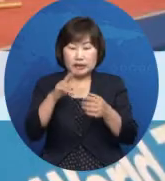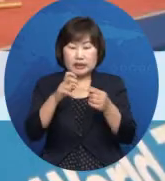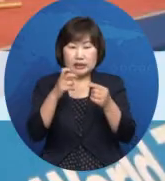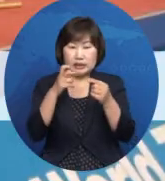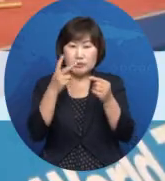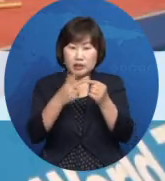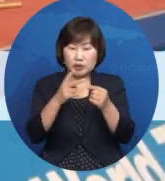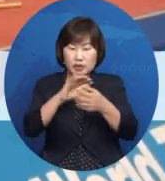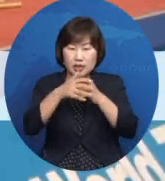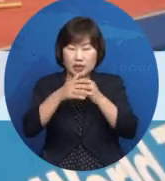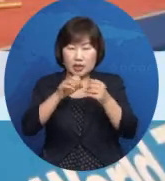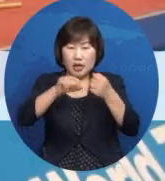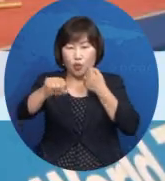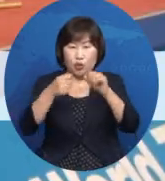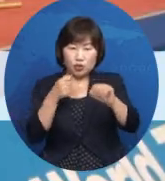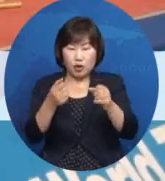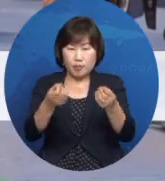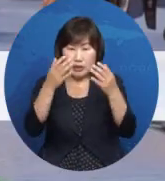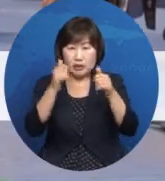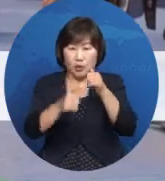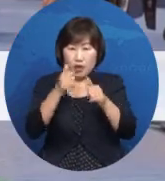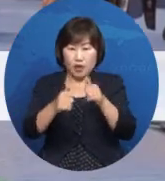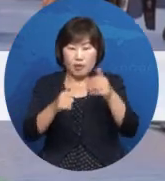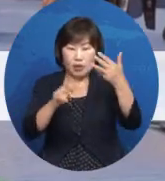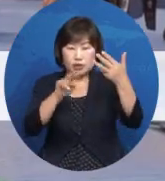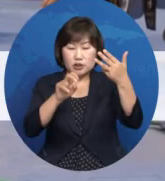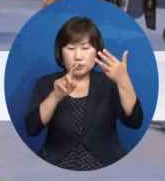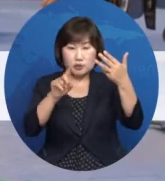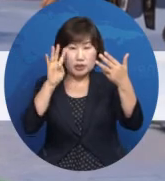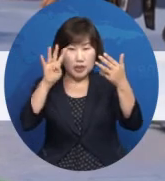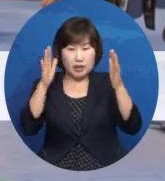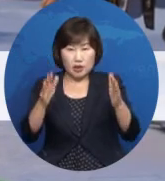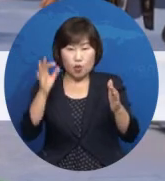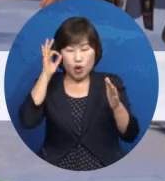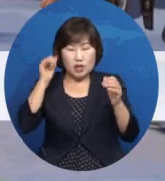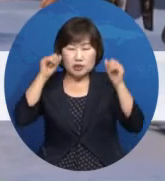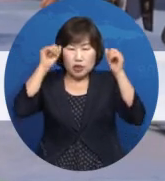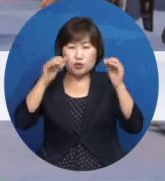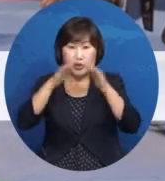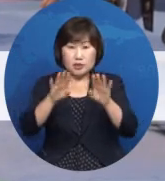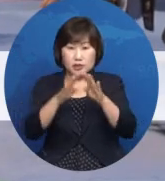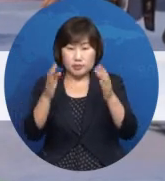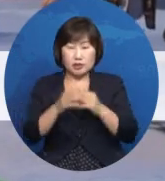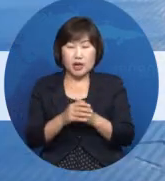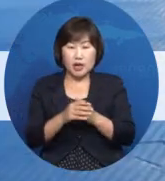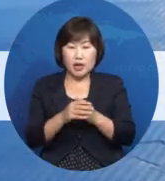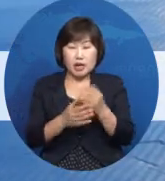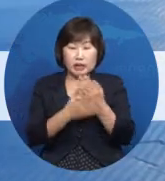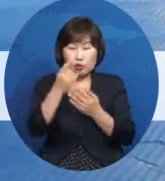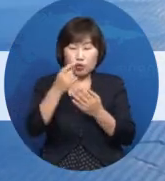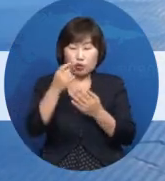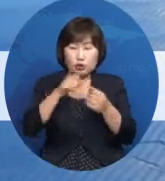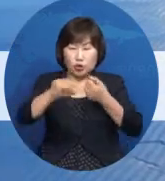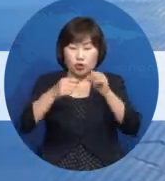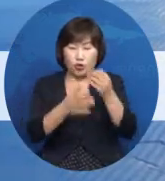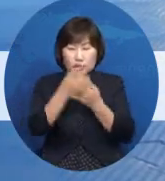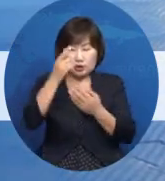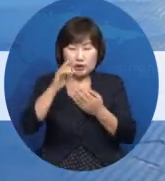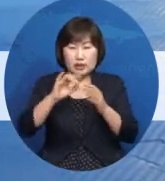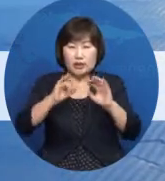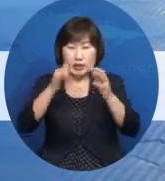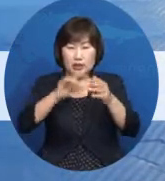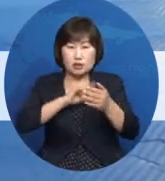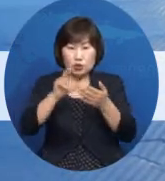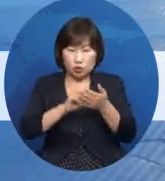제22회 세계 태권도 한마당 대회가 오는 21일부터 나흘 동안 포항체육관에서 열립니다. 태권도로 하나 되는 세상이라는 슬로건